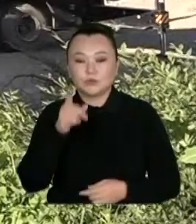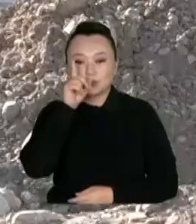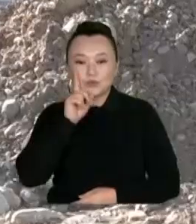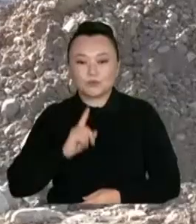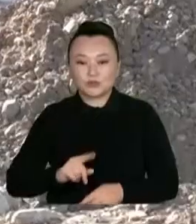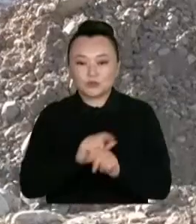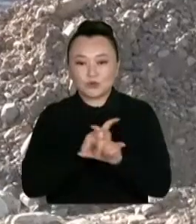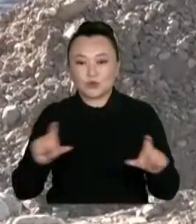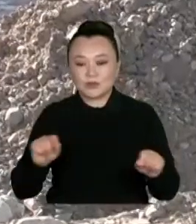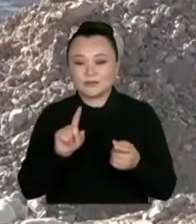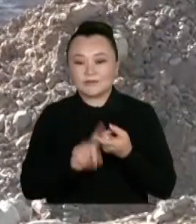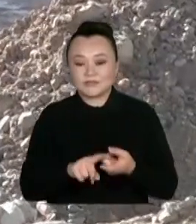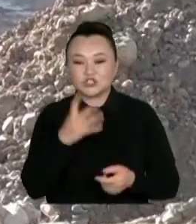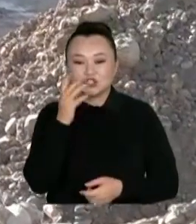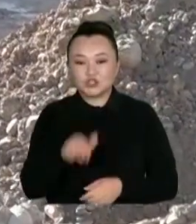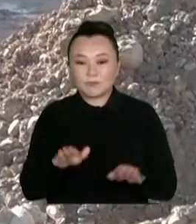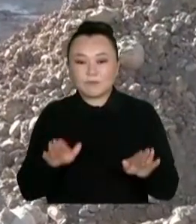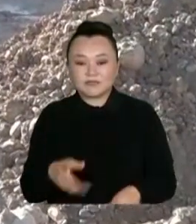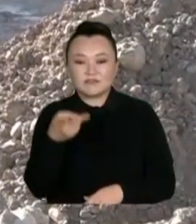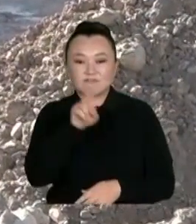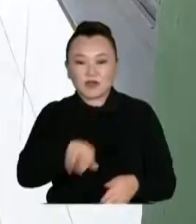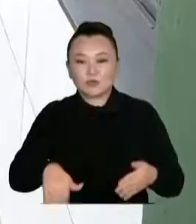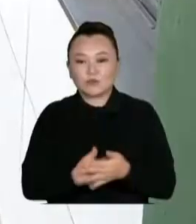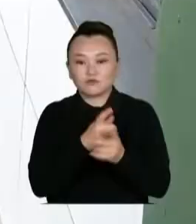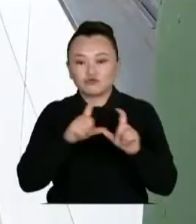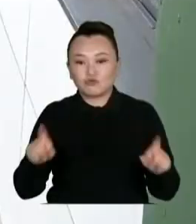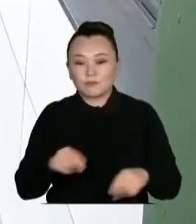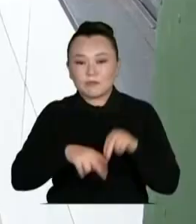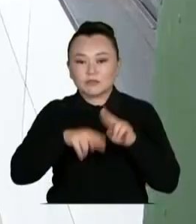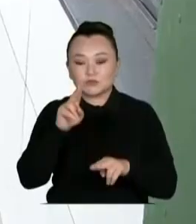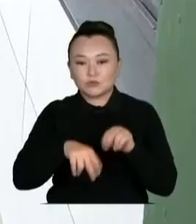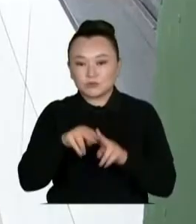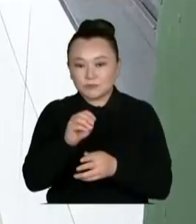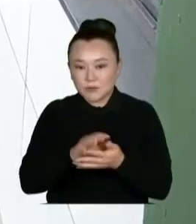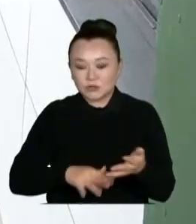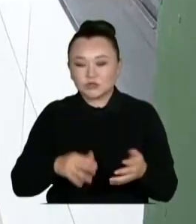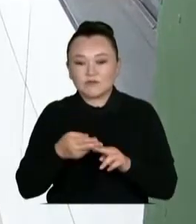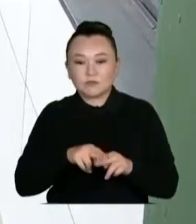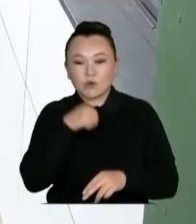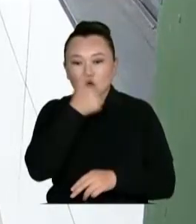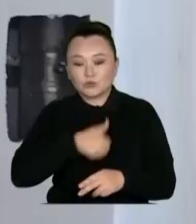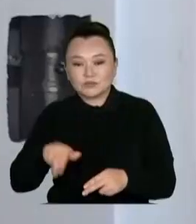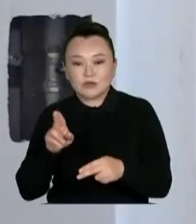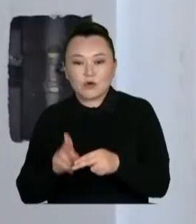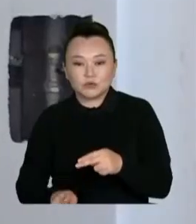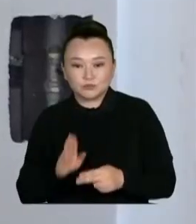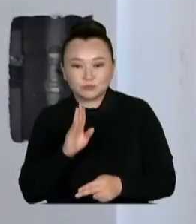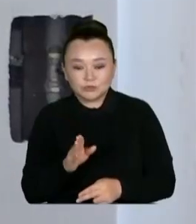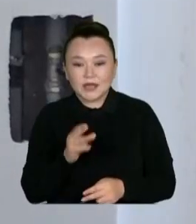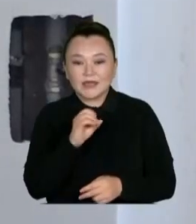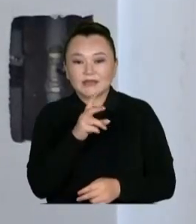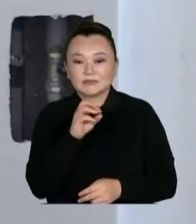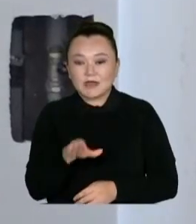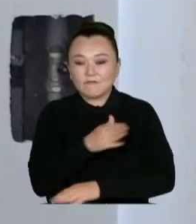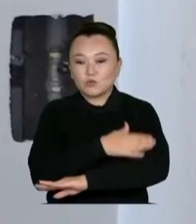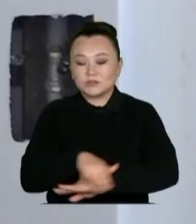жобасы аясында 4000 орындық екі жаңа мектеп салынып жатыр. Олардың бірінде құрылыс осы жылдың соңына дейін аяқталады, ал Егізбаев